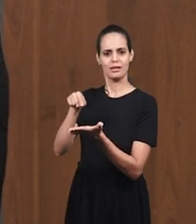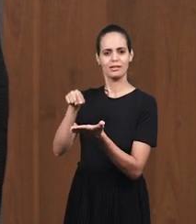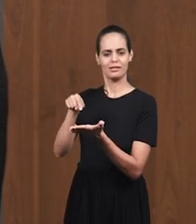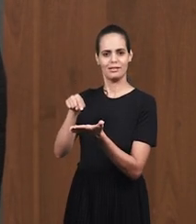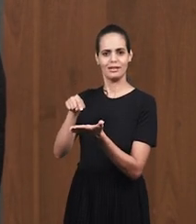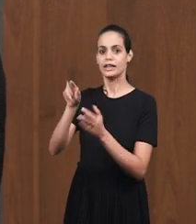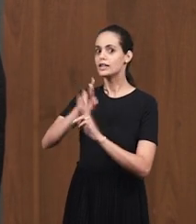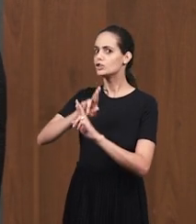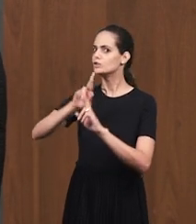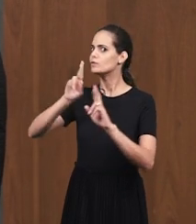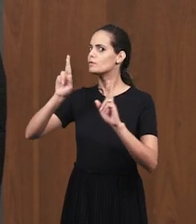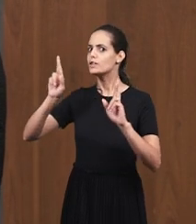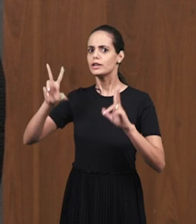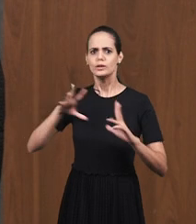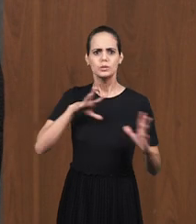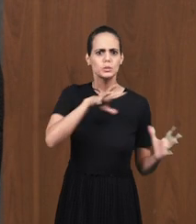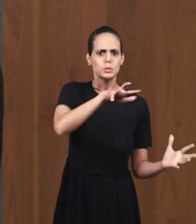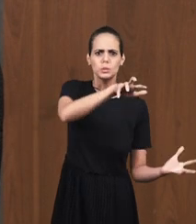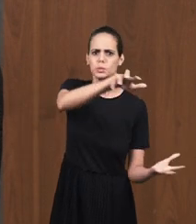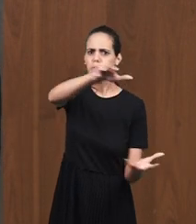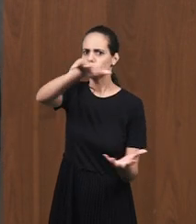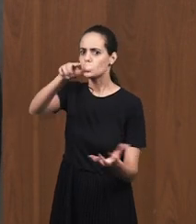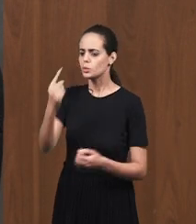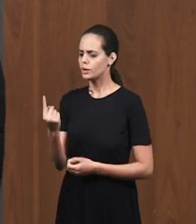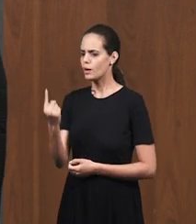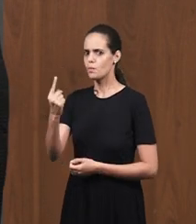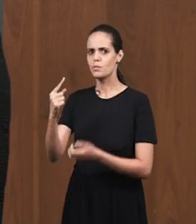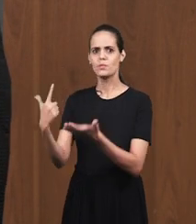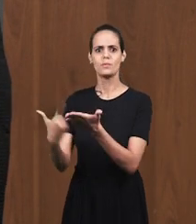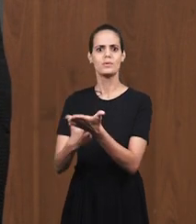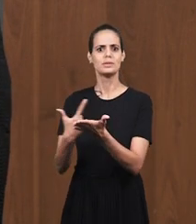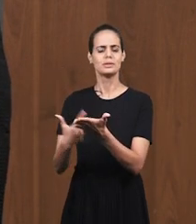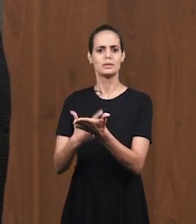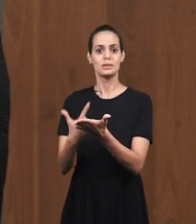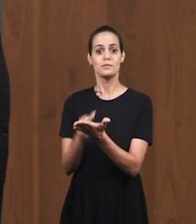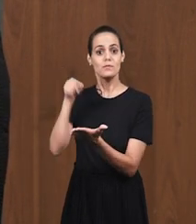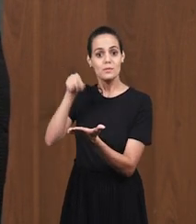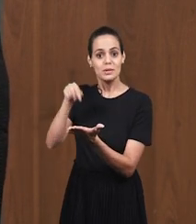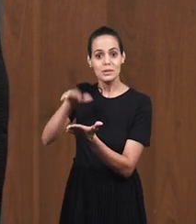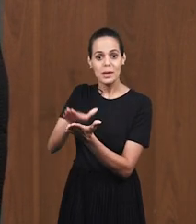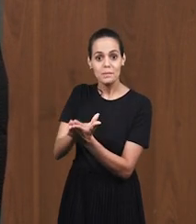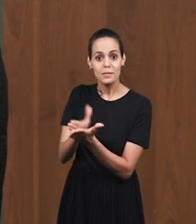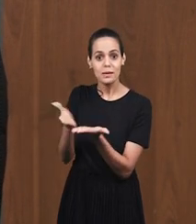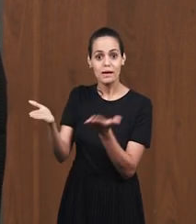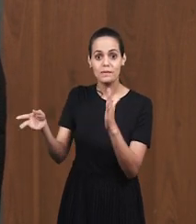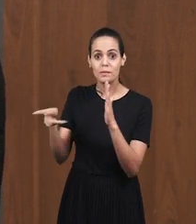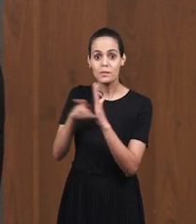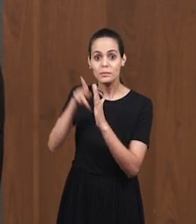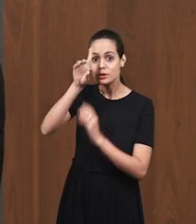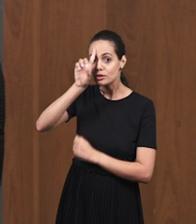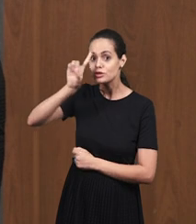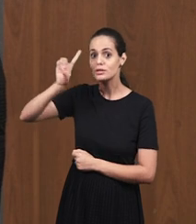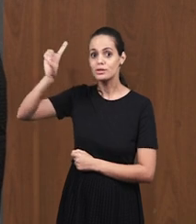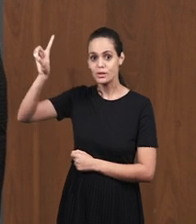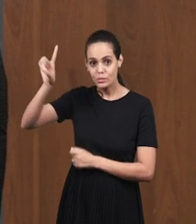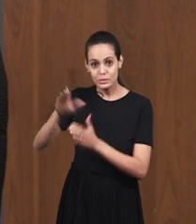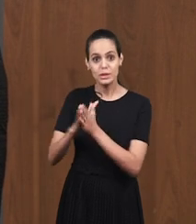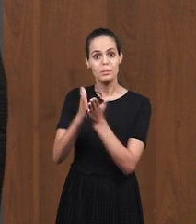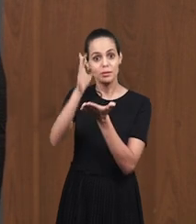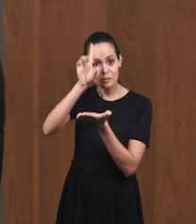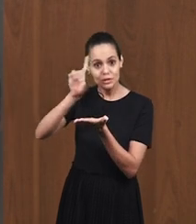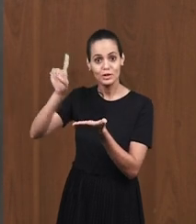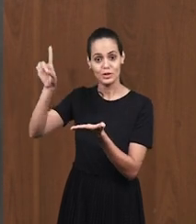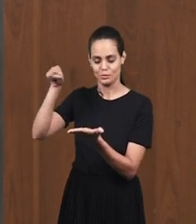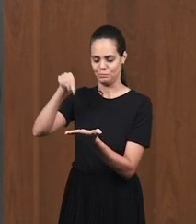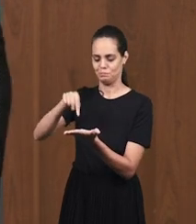lire. Mais sache une chose, ce livre ici, il est différent de tous les autres livres qui existent dans le monde. Parce que ce livre ici, c'est la parole de